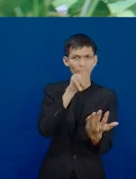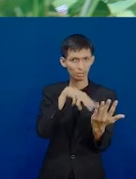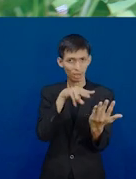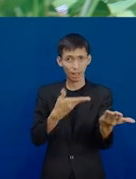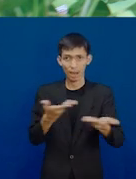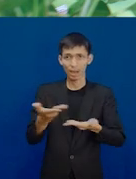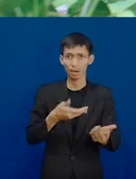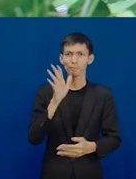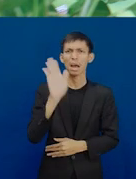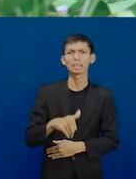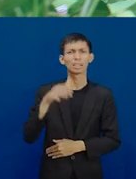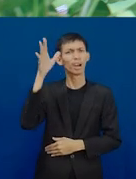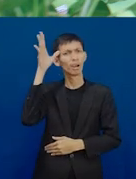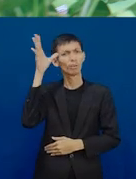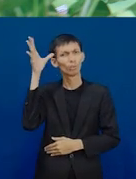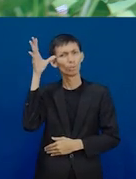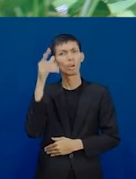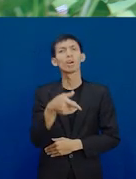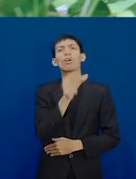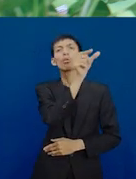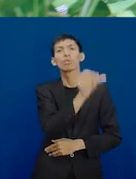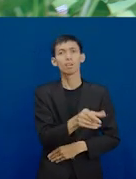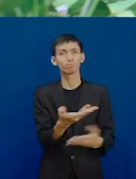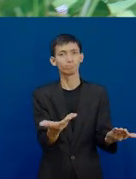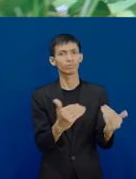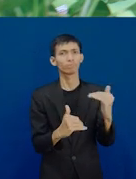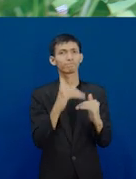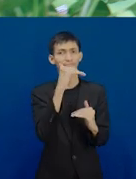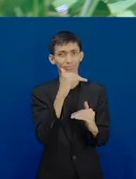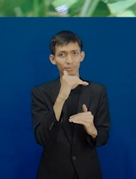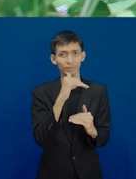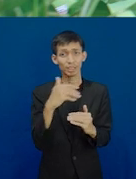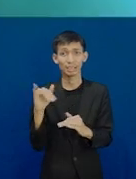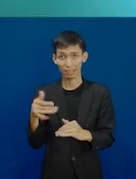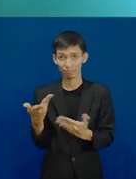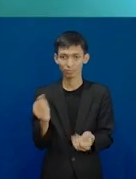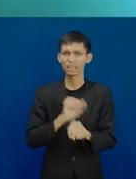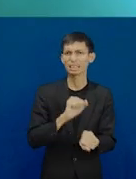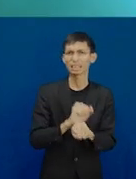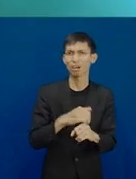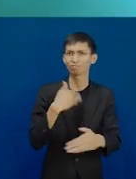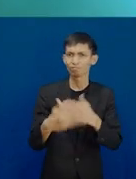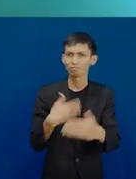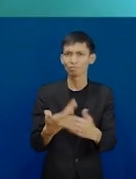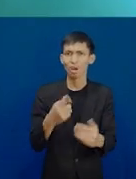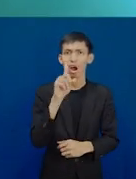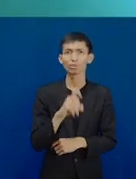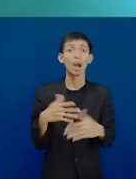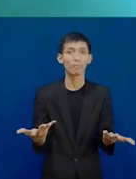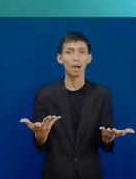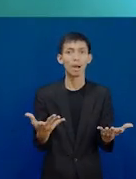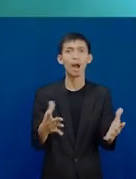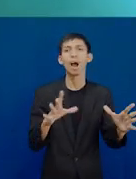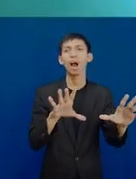para manula, kami sudah melayani hampir 500 lebih orang. Nah, ini tentu membutuhkan kerja keras lagi ke